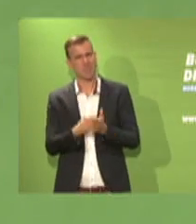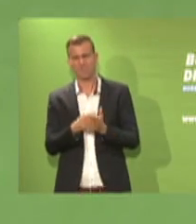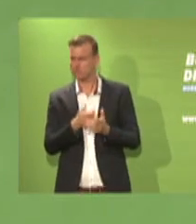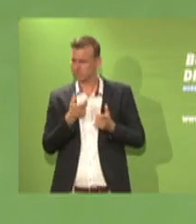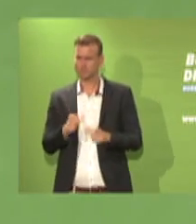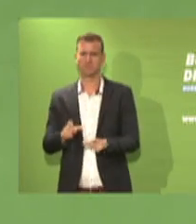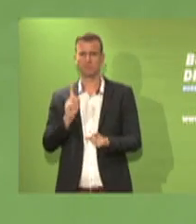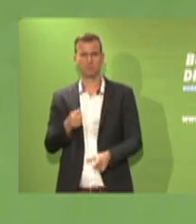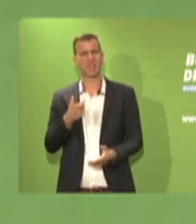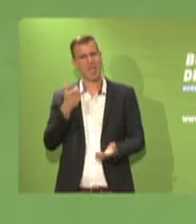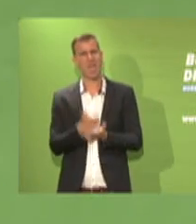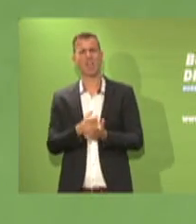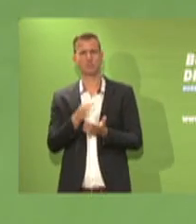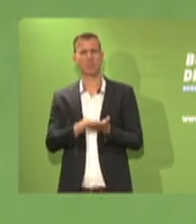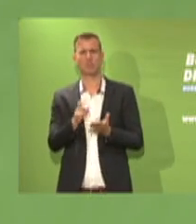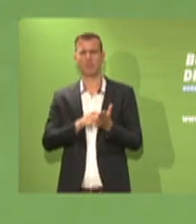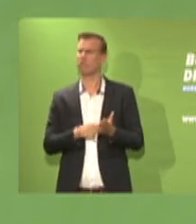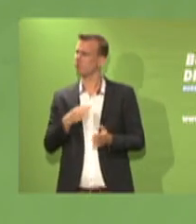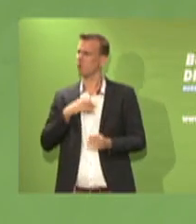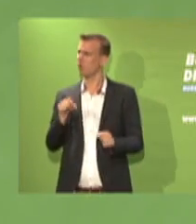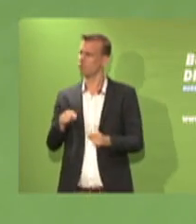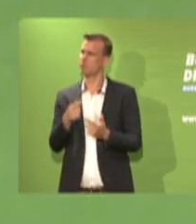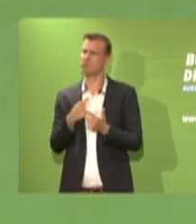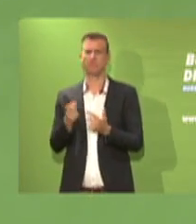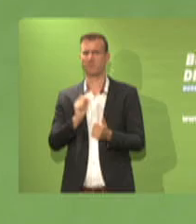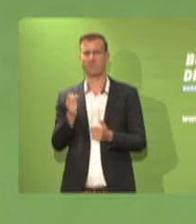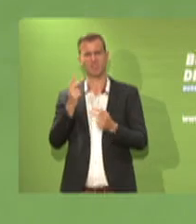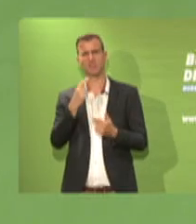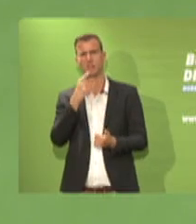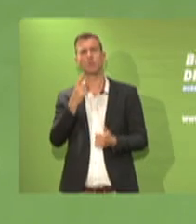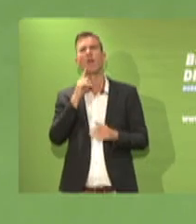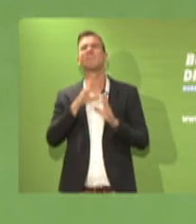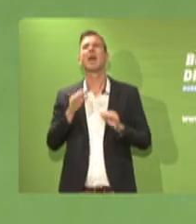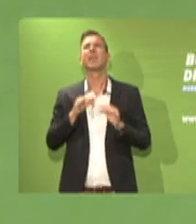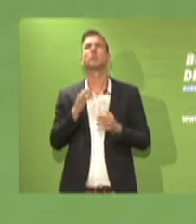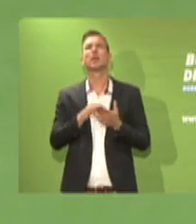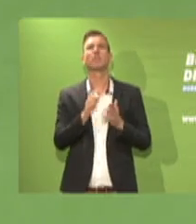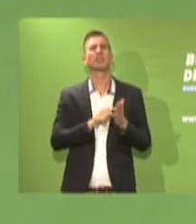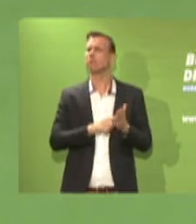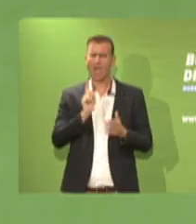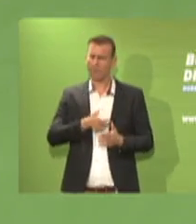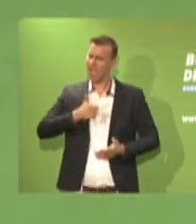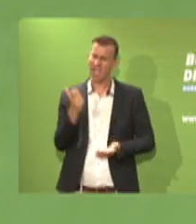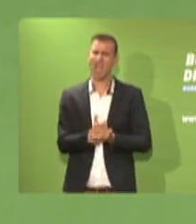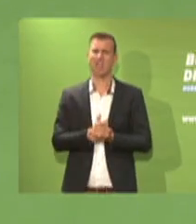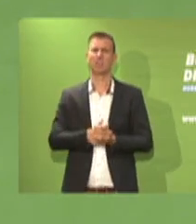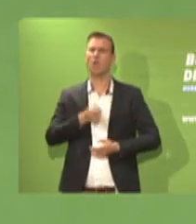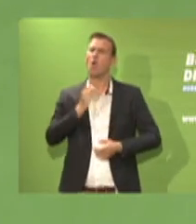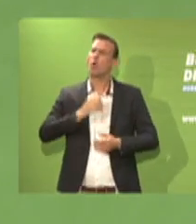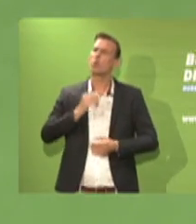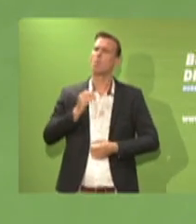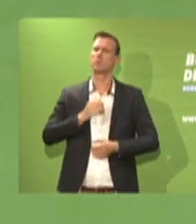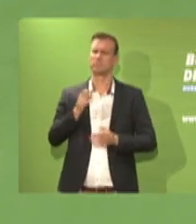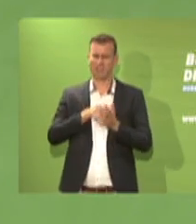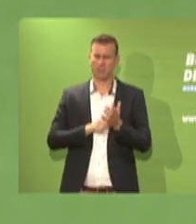harten Standortfaktoren. Das war mir noch mal wichtig. Es geht nicht nur um weiche, sondern es geht ganz um harte ökonomische